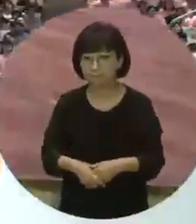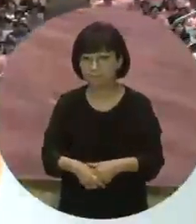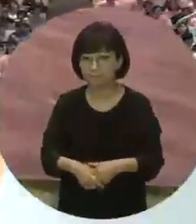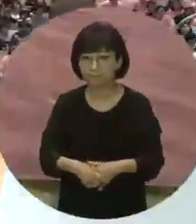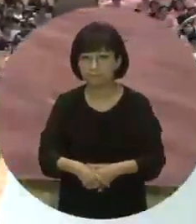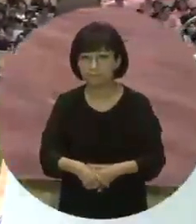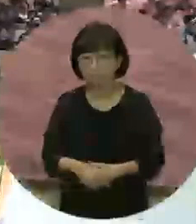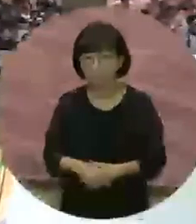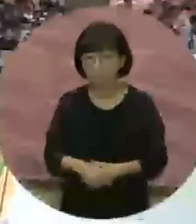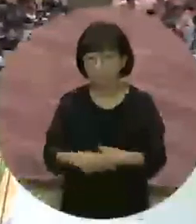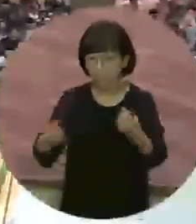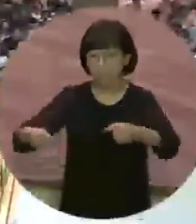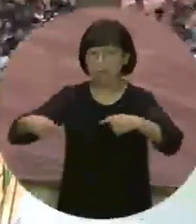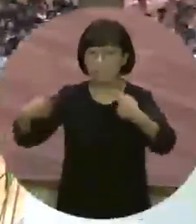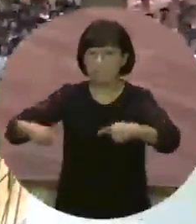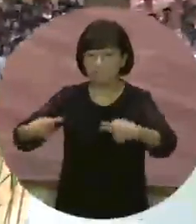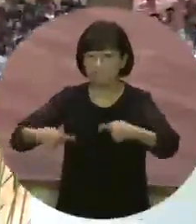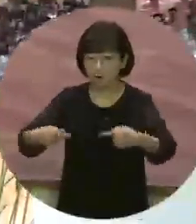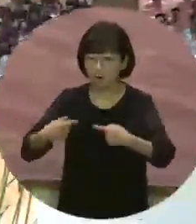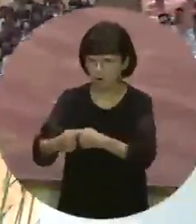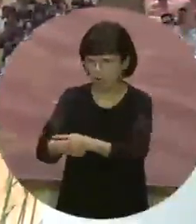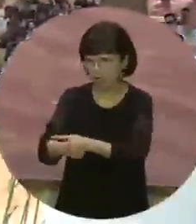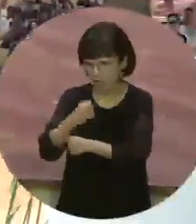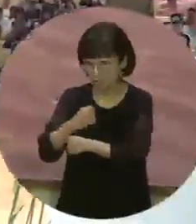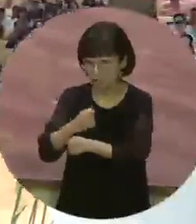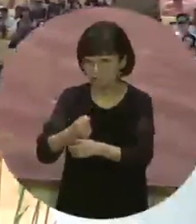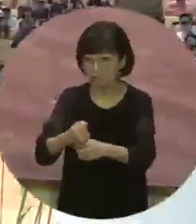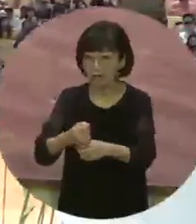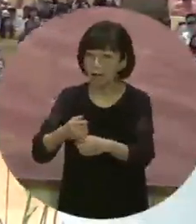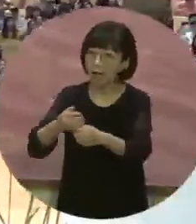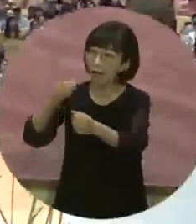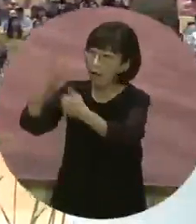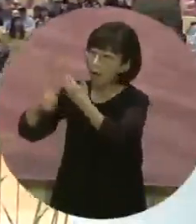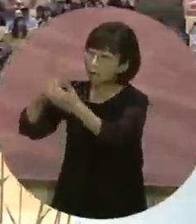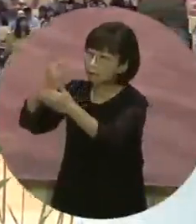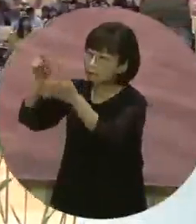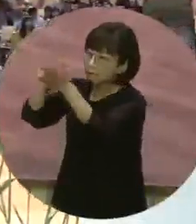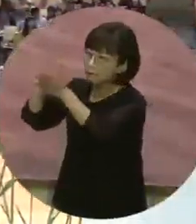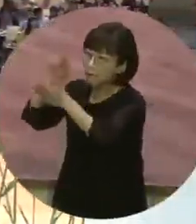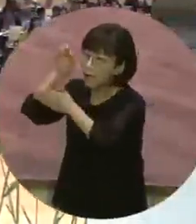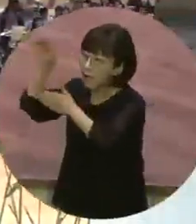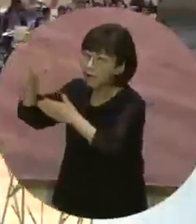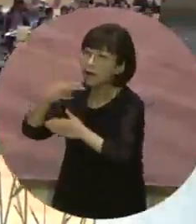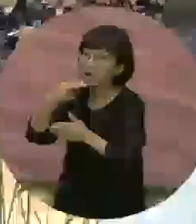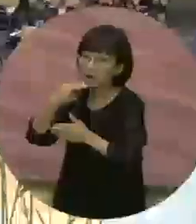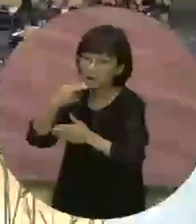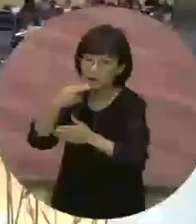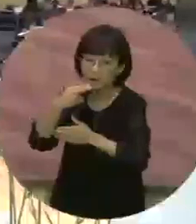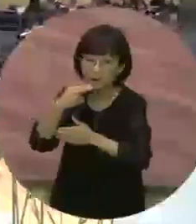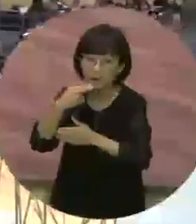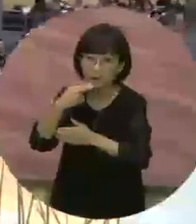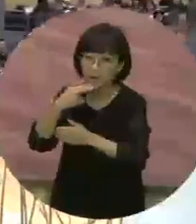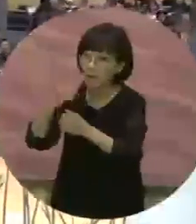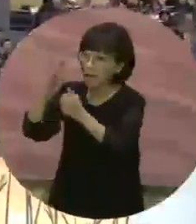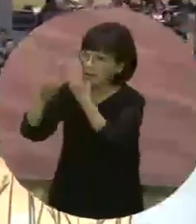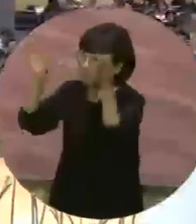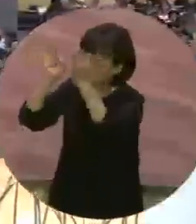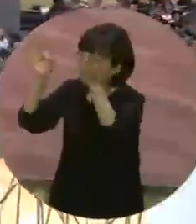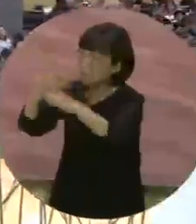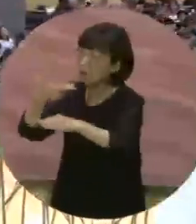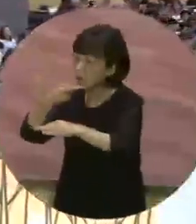힘이 강함을 의지하고 이스라엘의 거룩하신 이를 악모하지 아니하며 여호와를 구하지 아니하나니